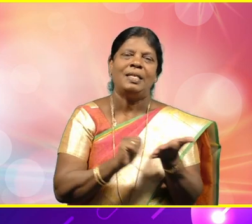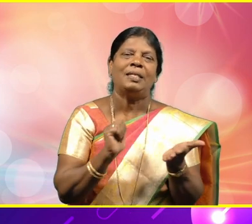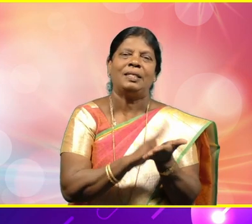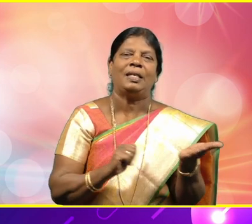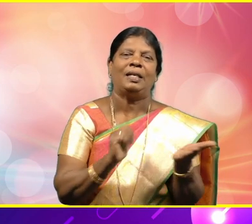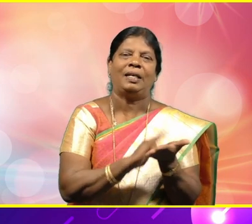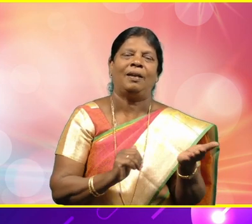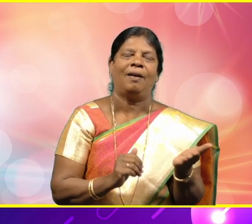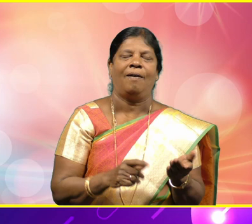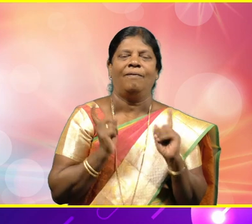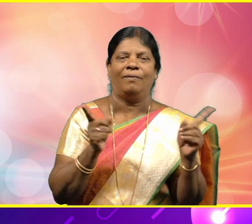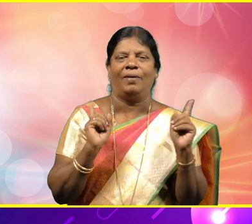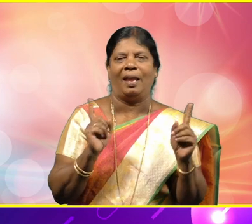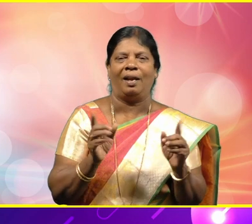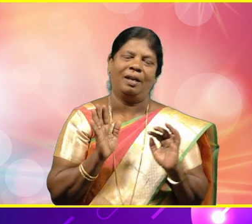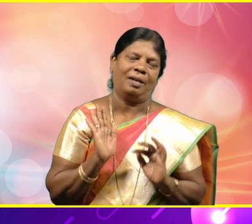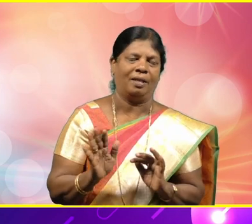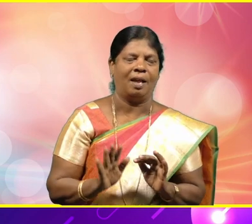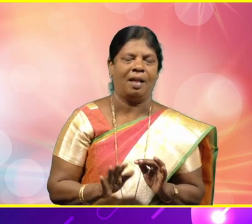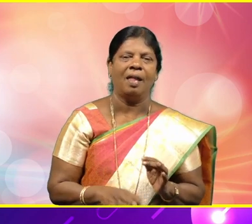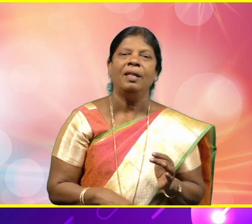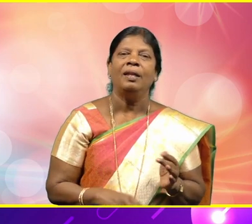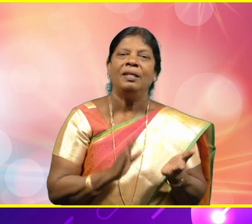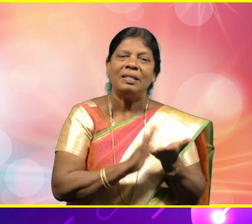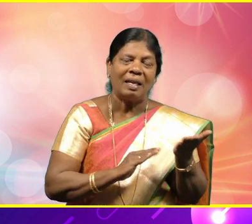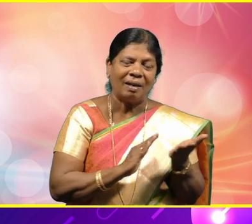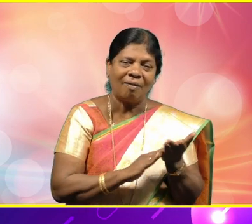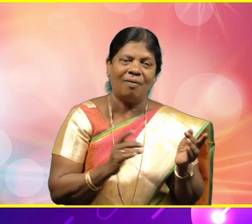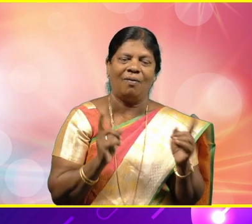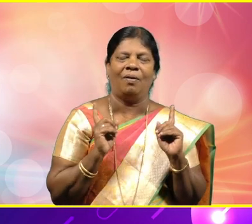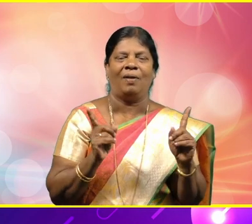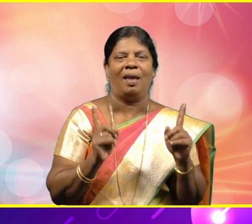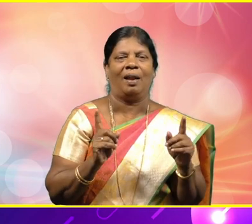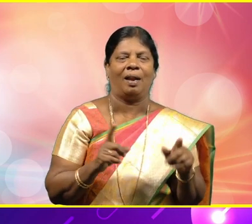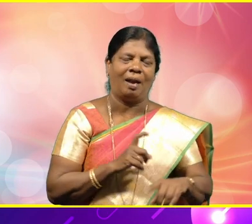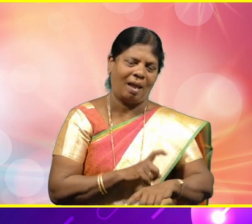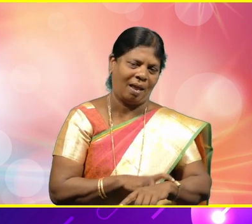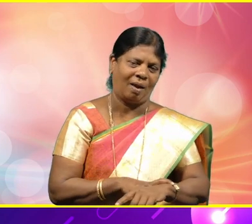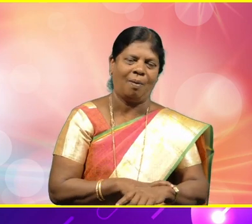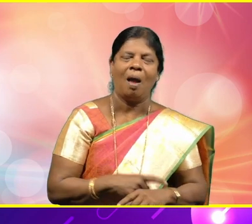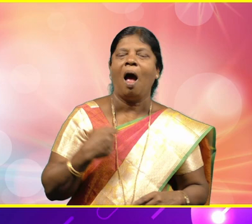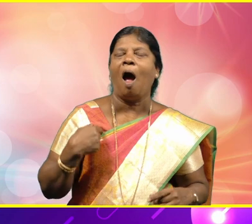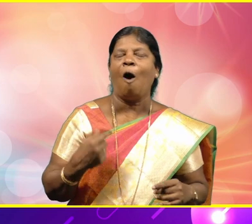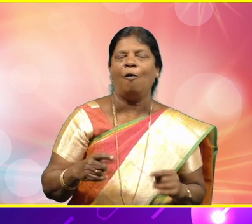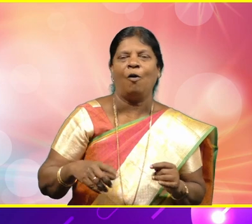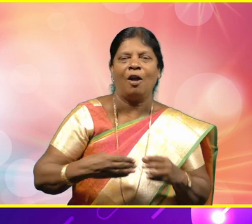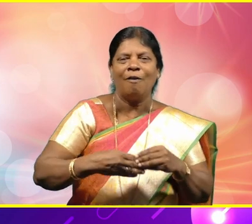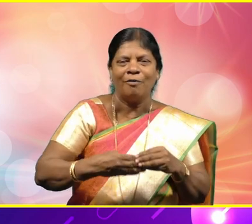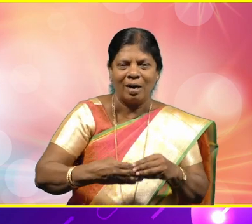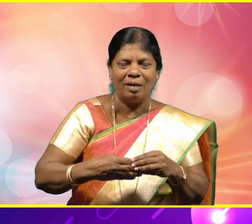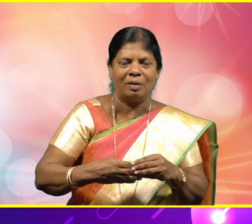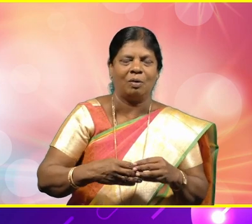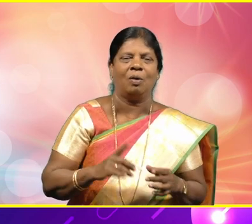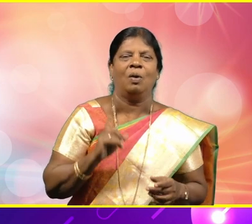விளையாடி கொண்டிருந்தான். அப்படி விளையாடும் பொழுது அவனுக்கும் அவனோடு விளையாடி